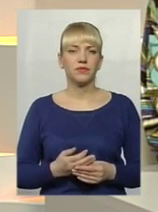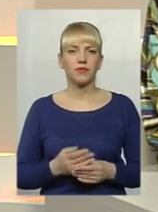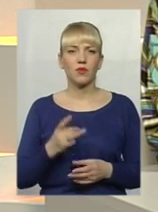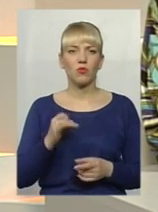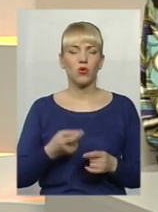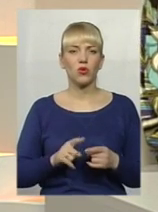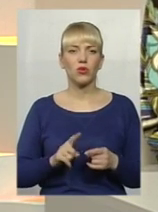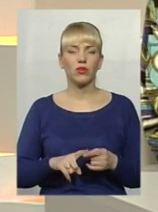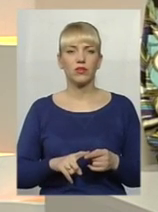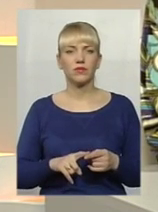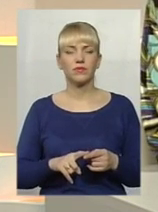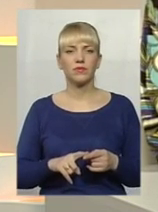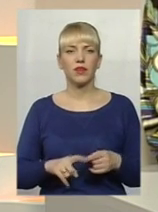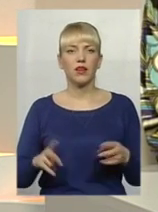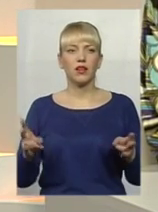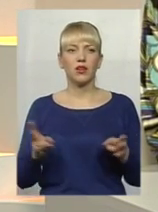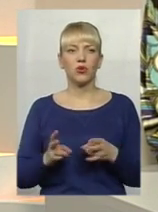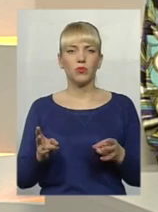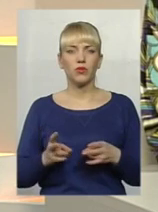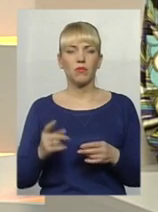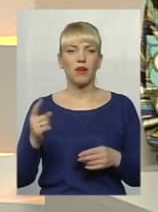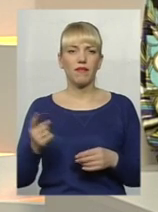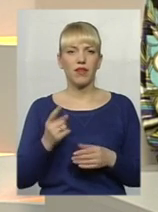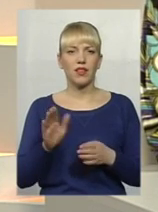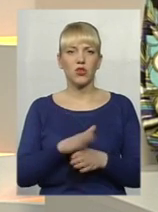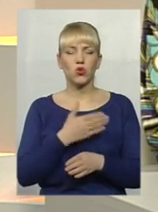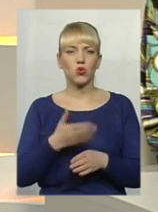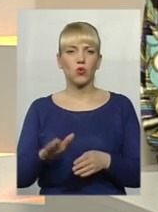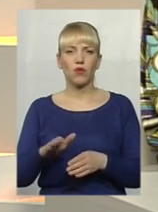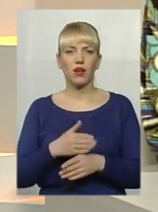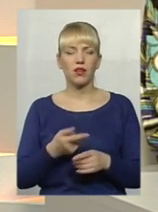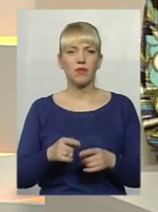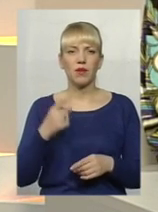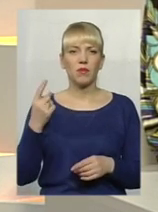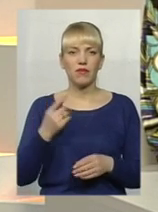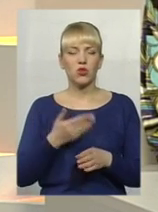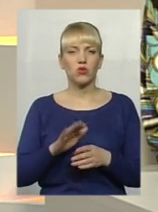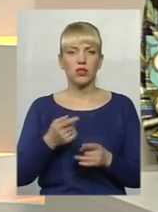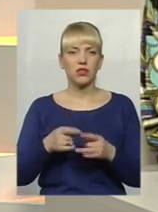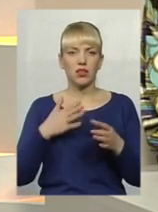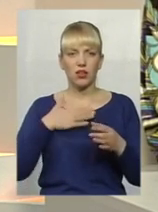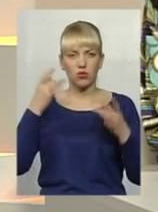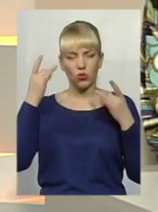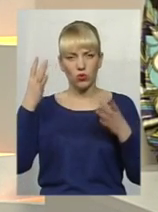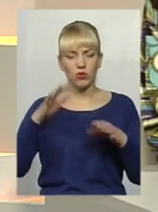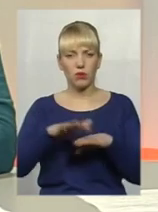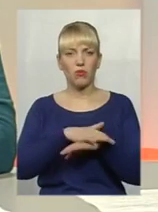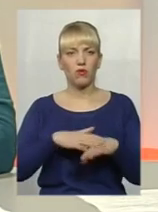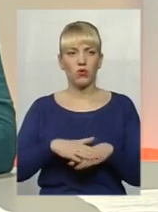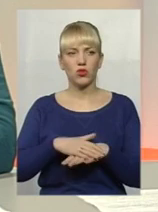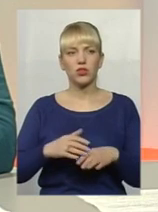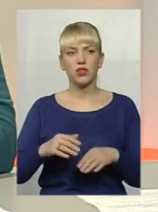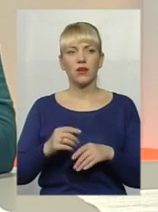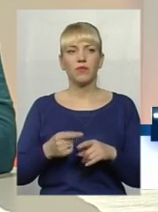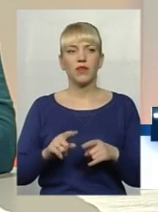той необхідність первинного сортування. Первинне сортування – це взагалі культура поводження населення з відходами. У